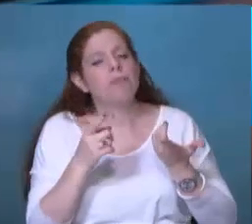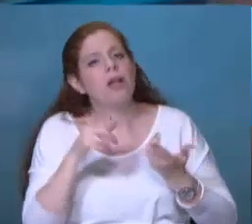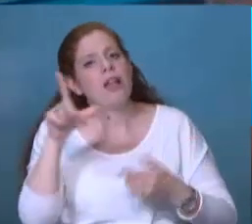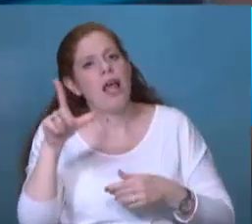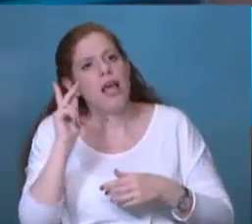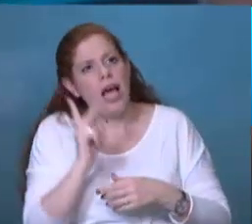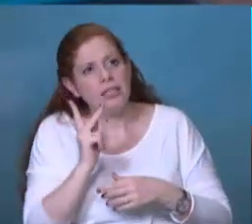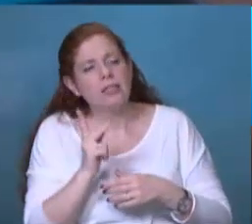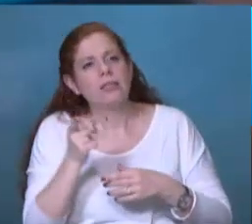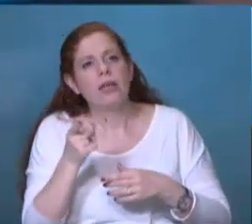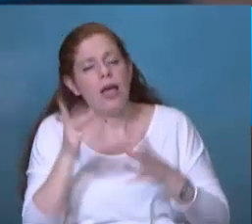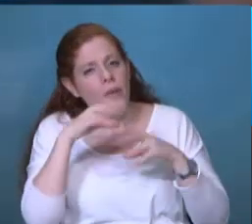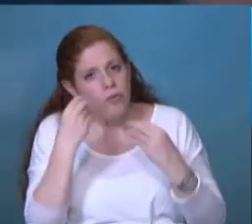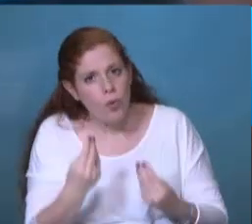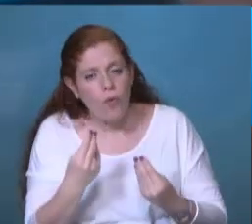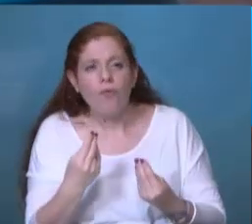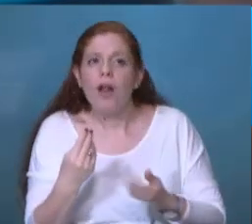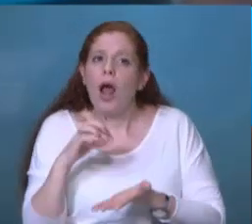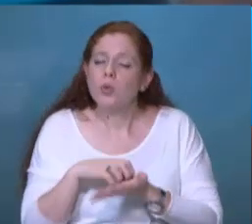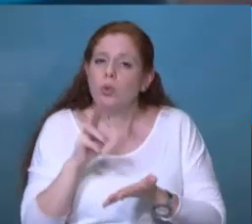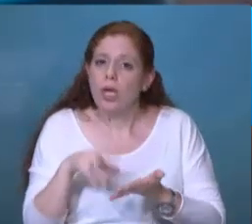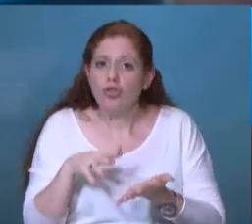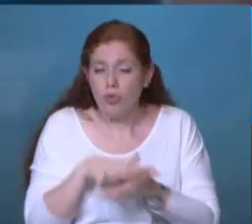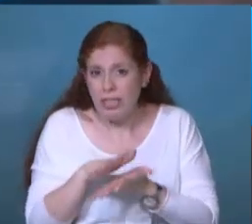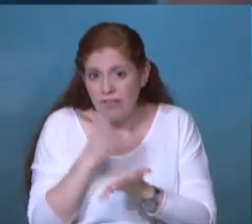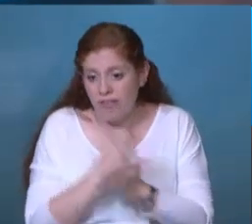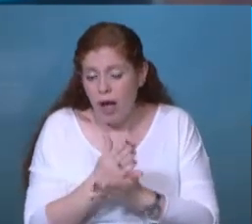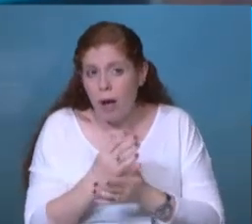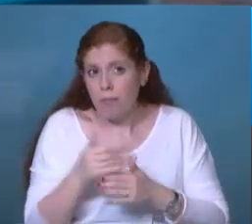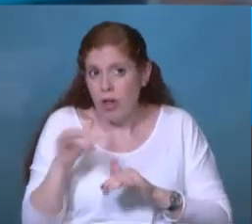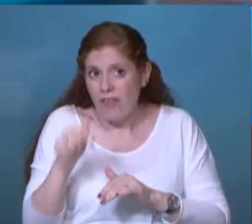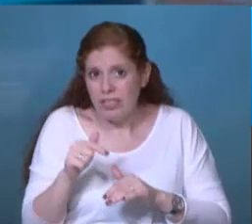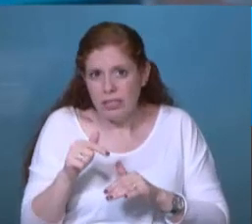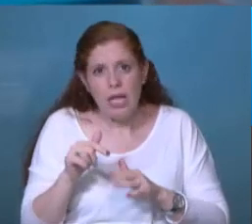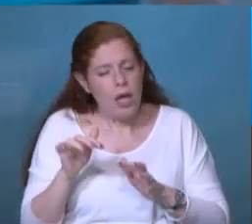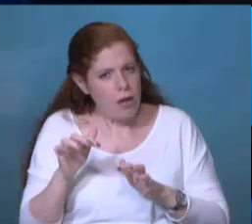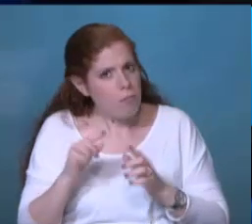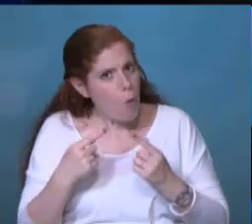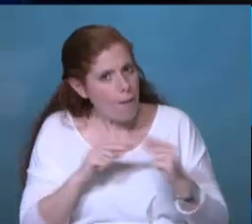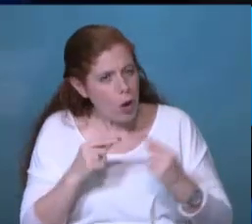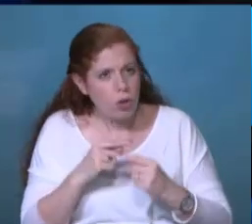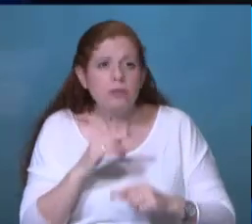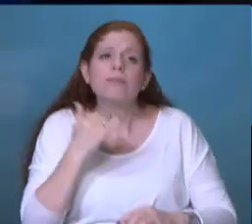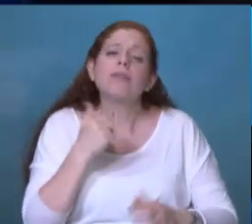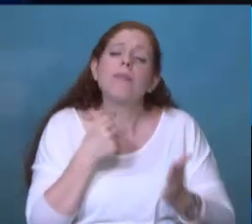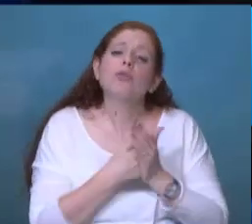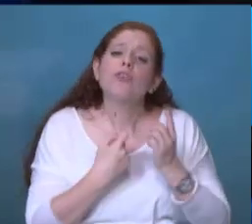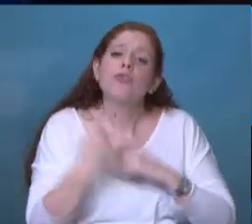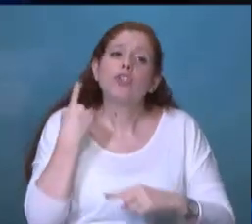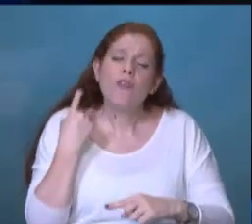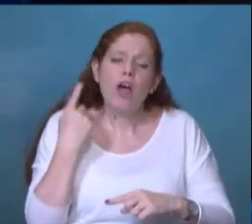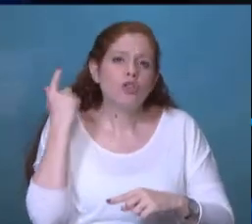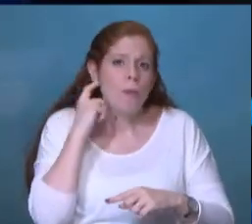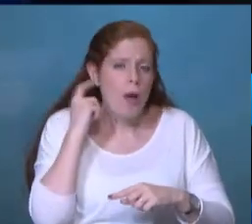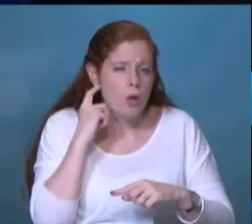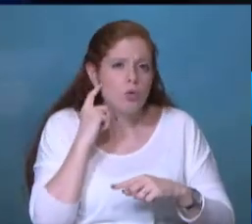התחום הכלכלי, ערב טוב. לרשות יש הצעה, וכבר בשלב הזה היא מעוררת מחלוקת. כן, דוריה, רק בסוף השבוע שעבר שמענו